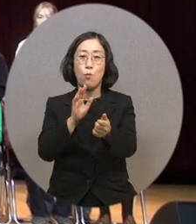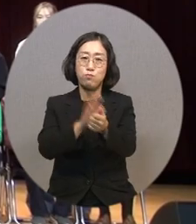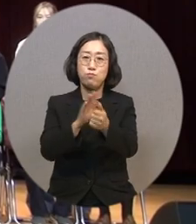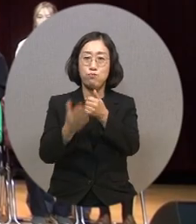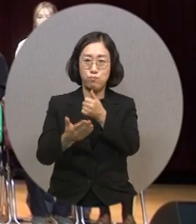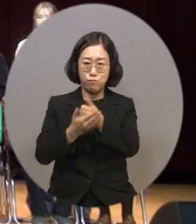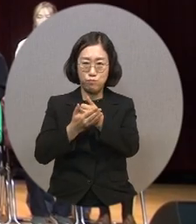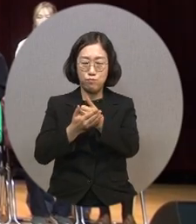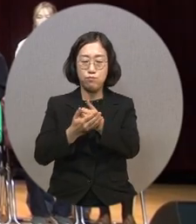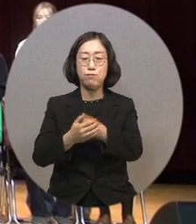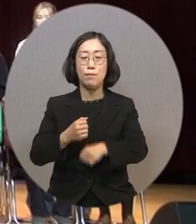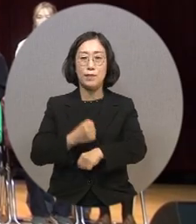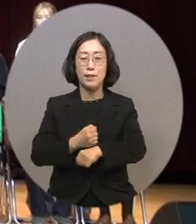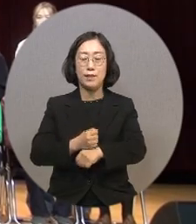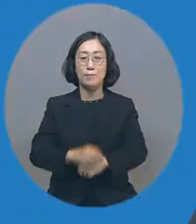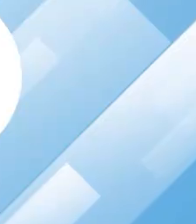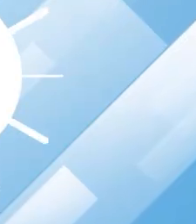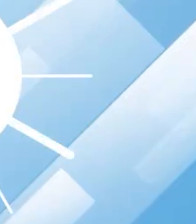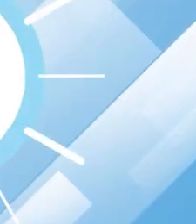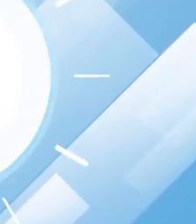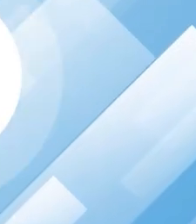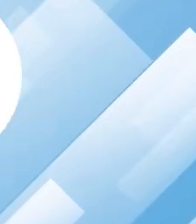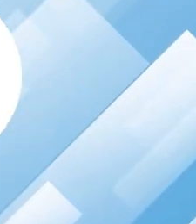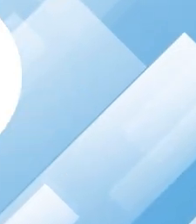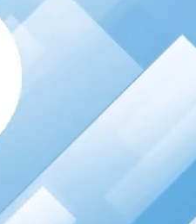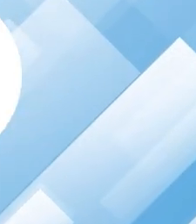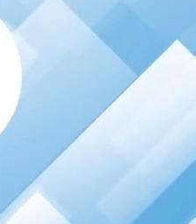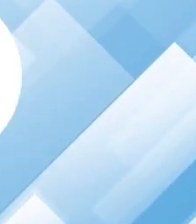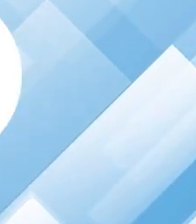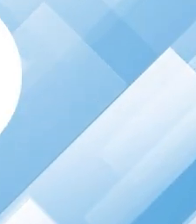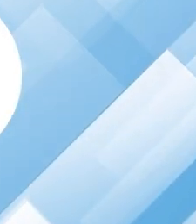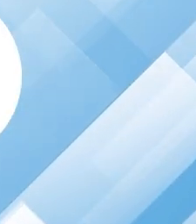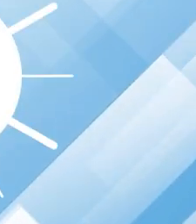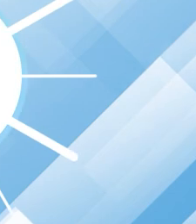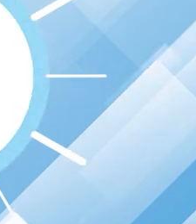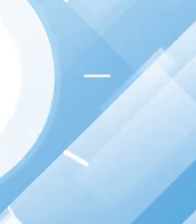복지TV 경기방송 정선입니다.